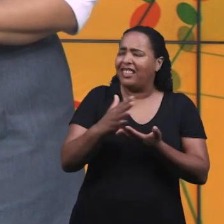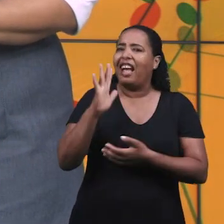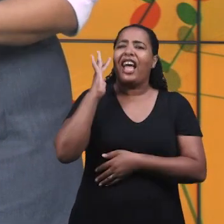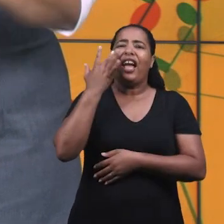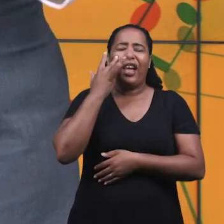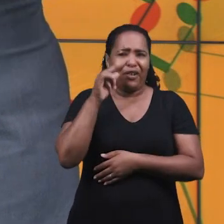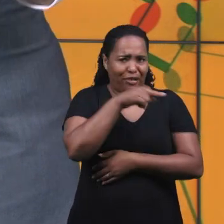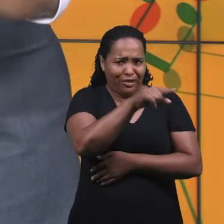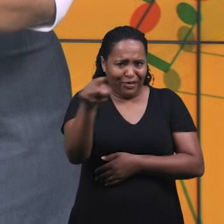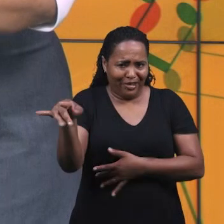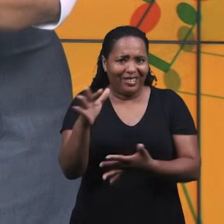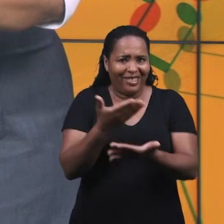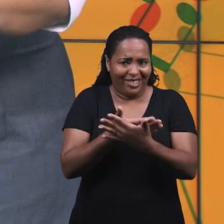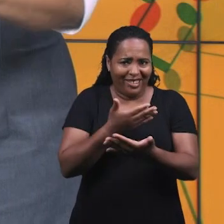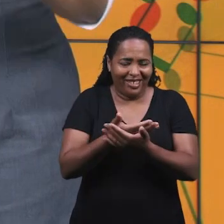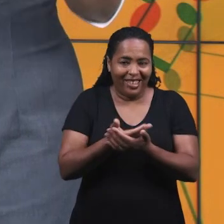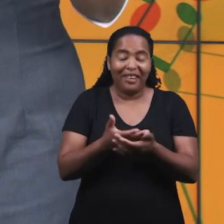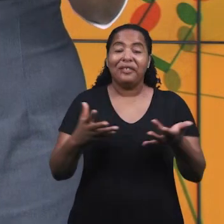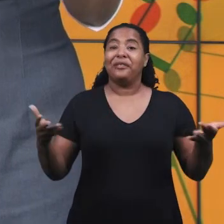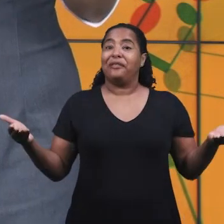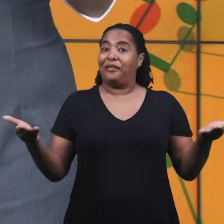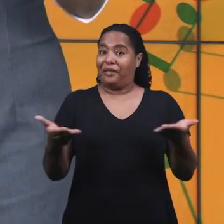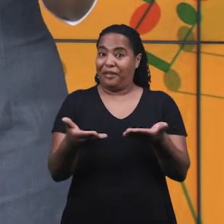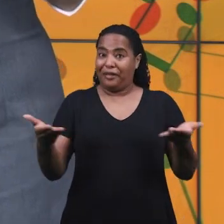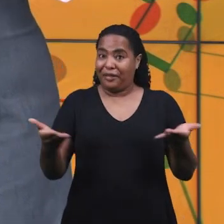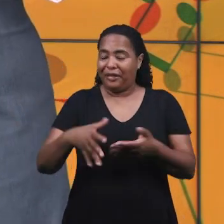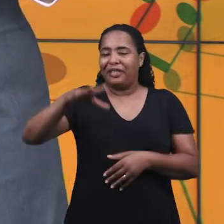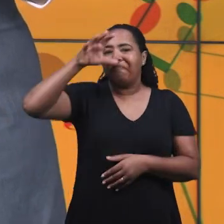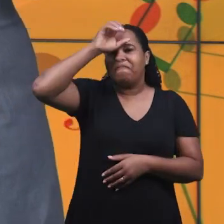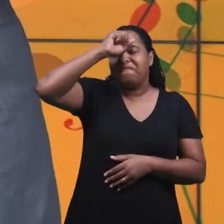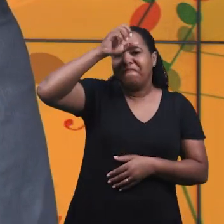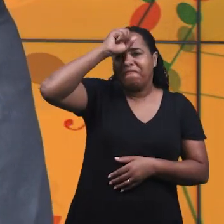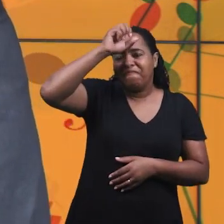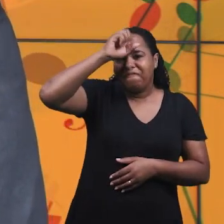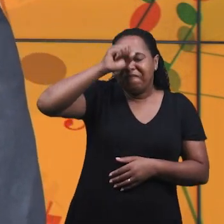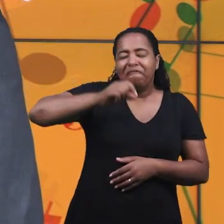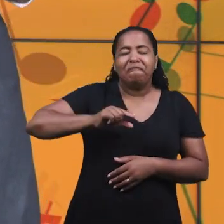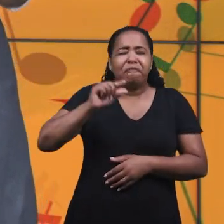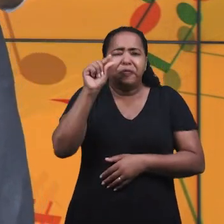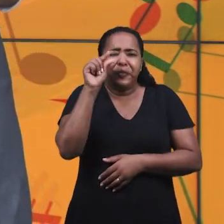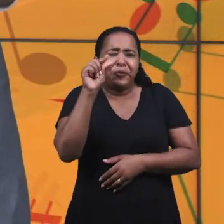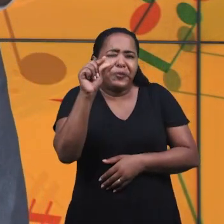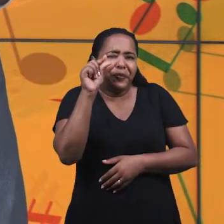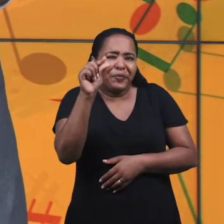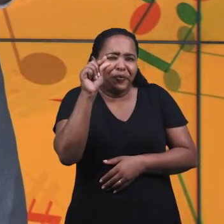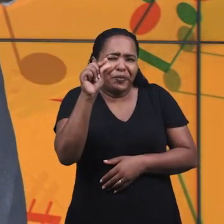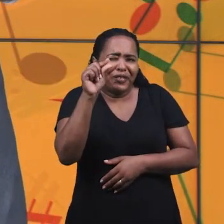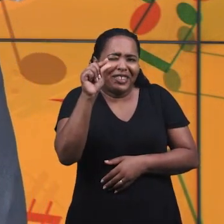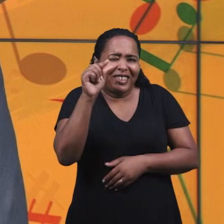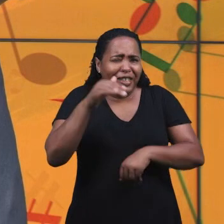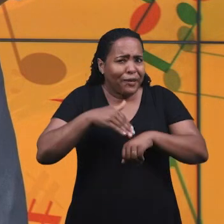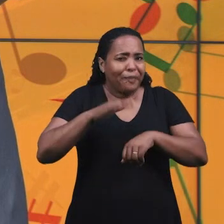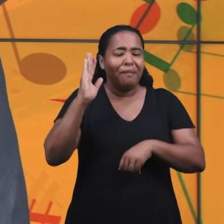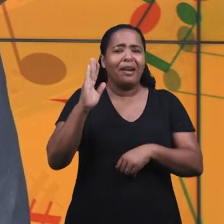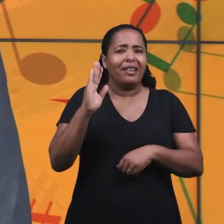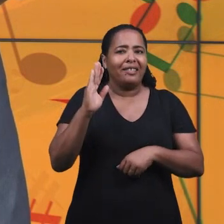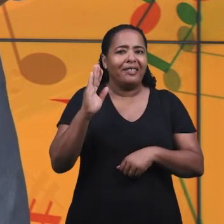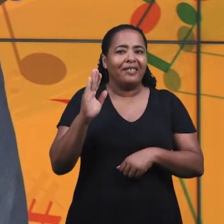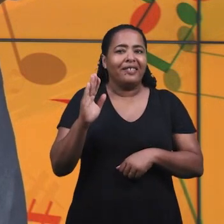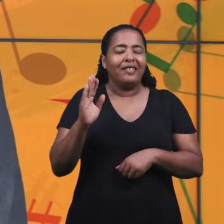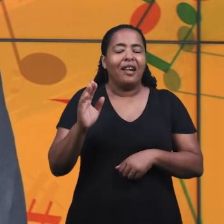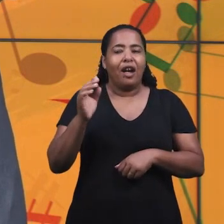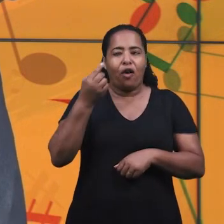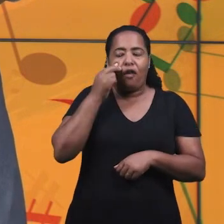Je pense que vous avez étudié, n'est-ce pas? Aujourd'hui, nous allons apprendre un peu plus, mais